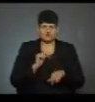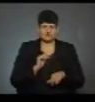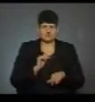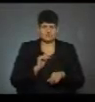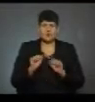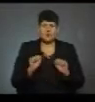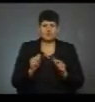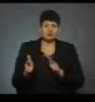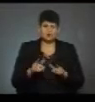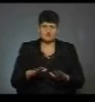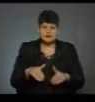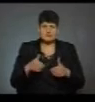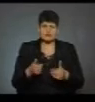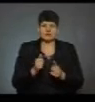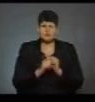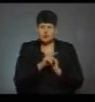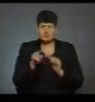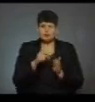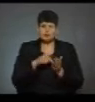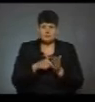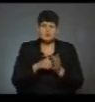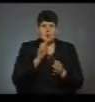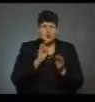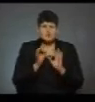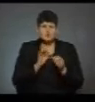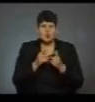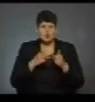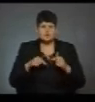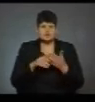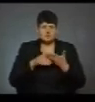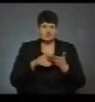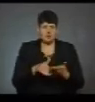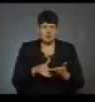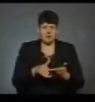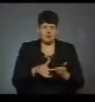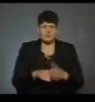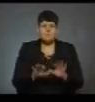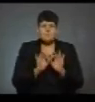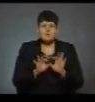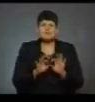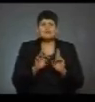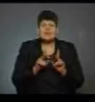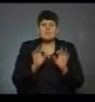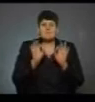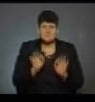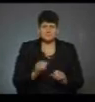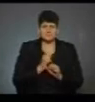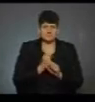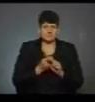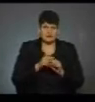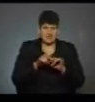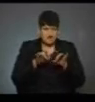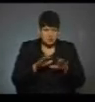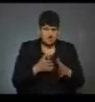Уряд готовий надати кожному місту необхідну консультаційну і організаційну допомогу. Пояснити, як правильно впровадити це рішення для того,